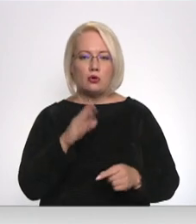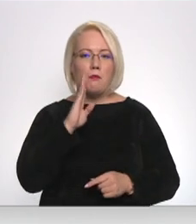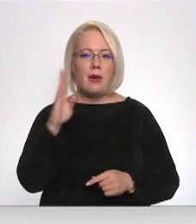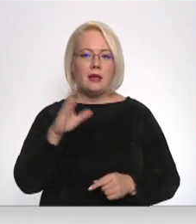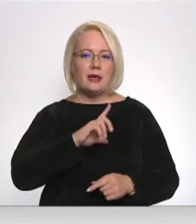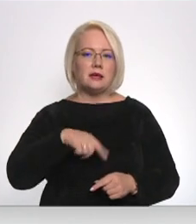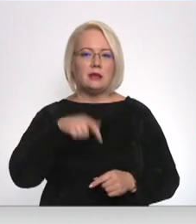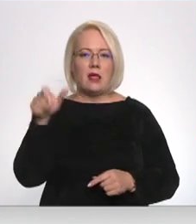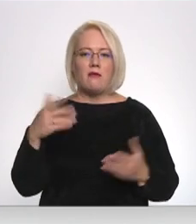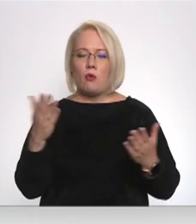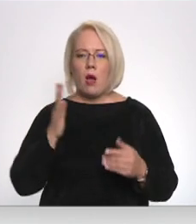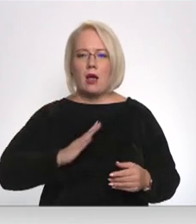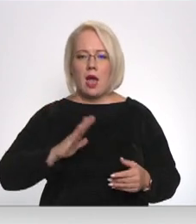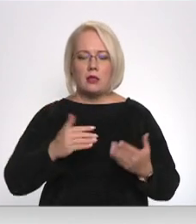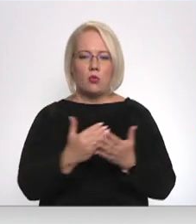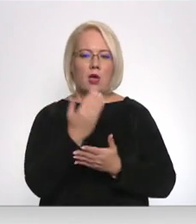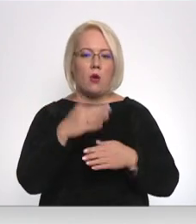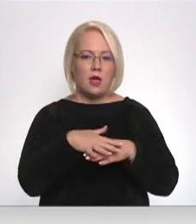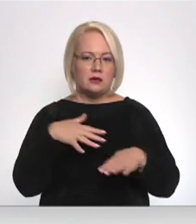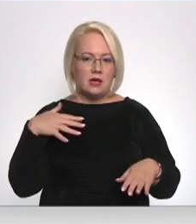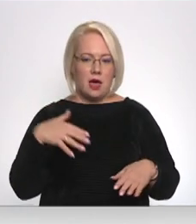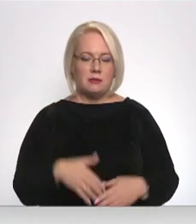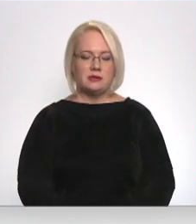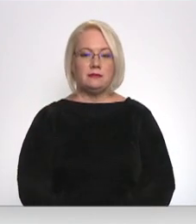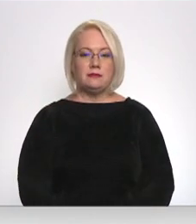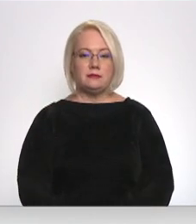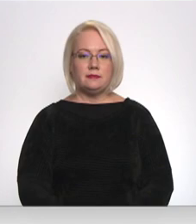latviešu sagaida no jaunās Saeimas?